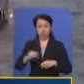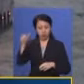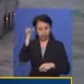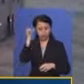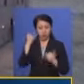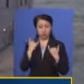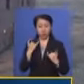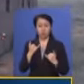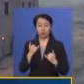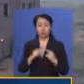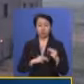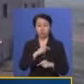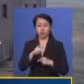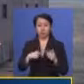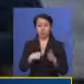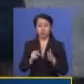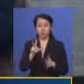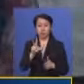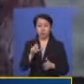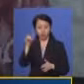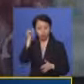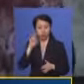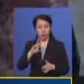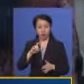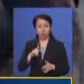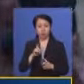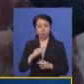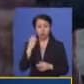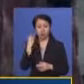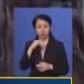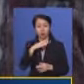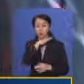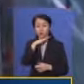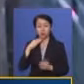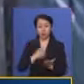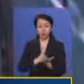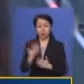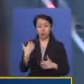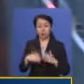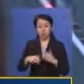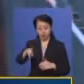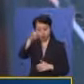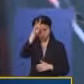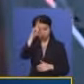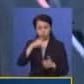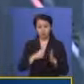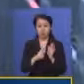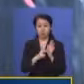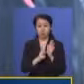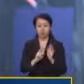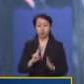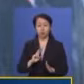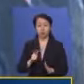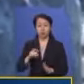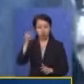Пока предприниматель закупил только 300 голов. Абердин Ангус – это порода мясного направления. Средний вес быков может доходить до 800 килограммов,